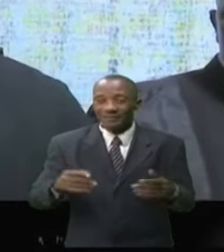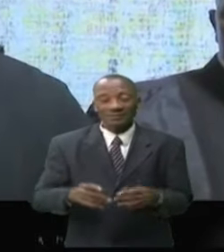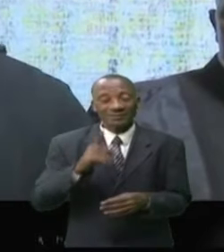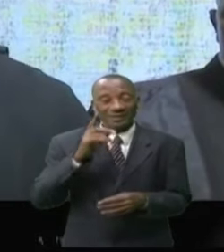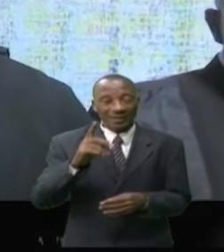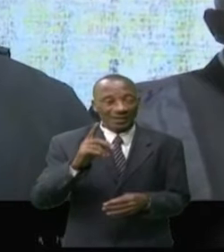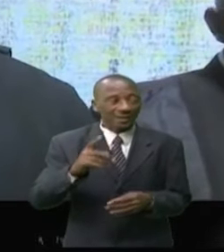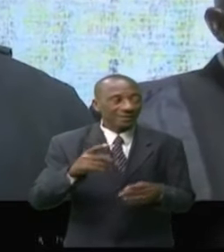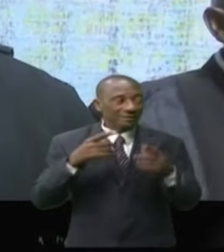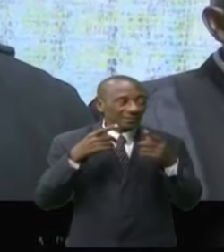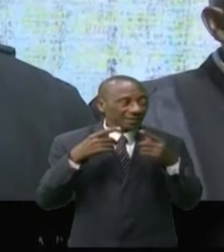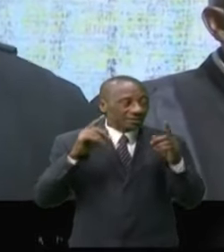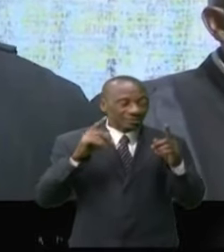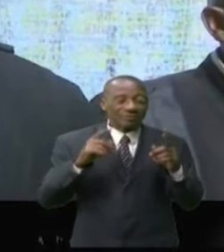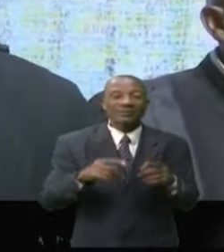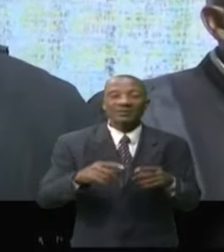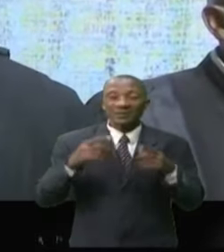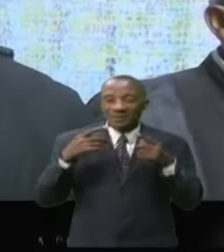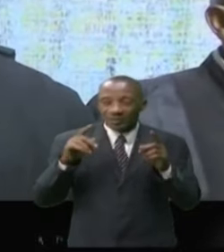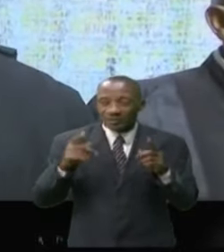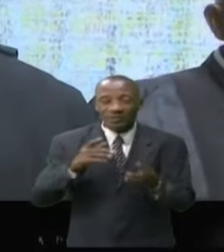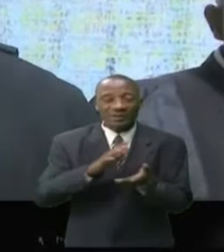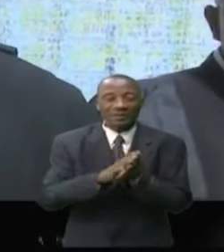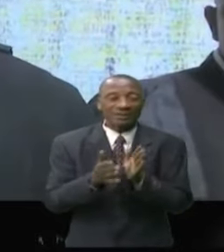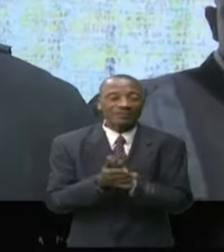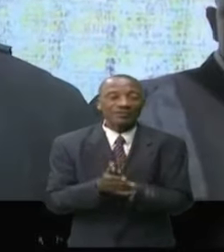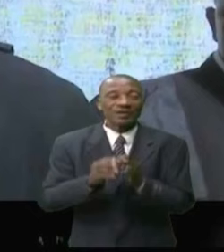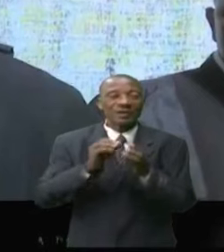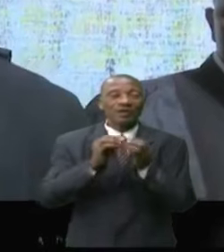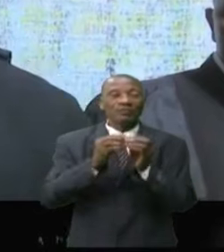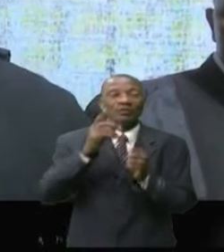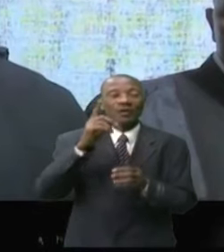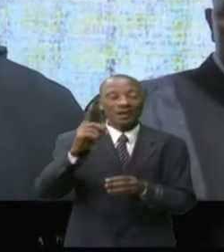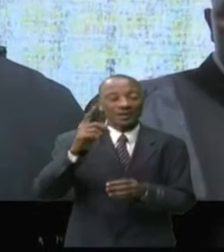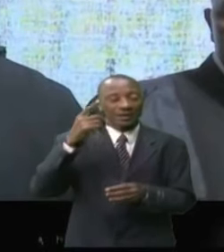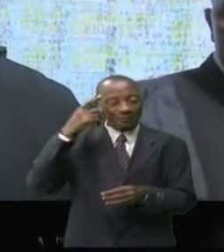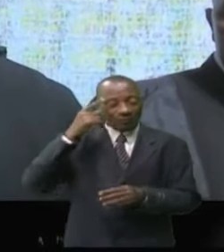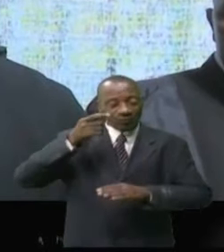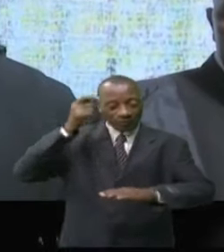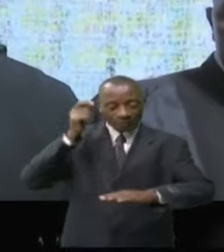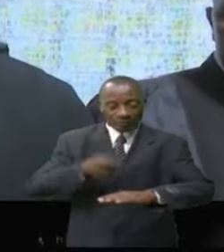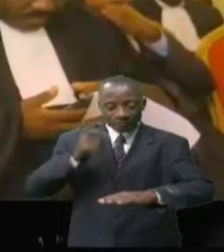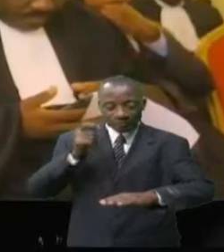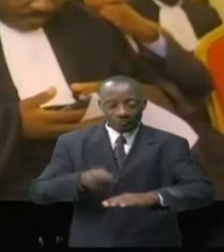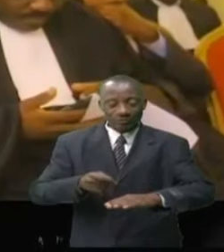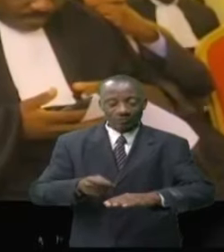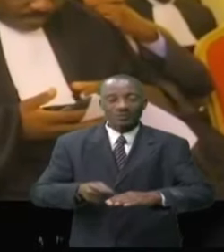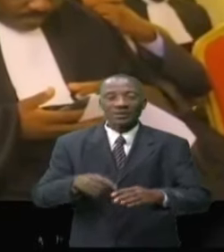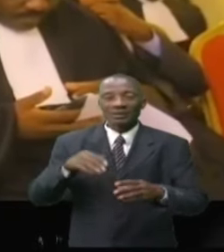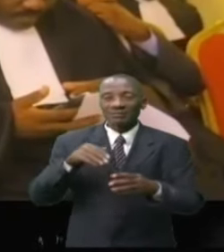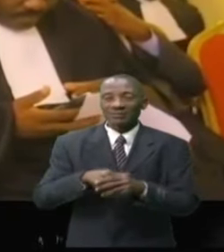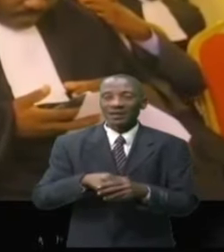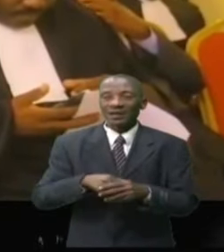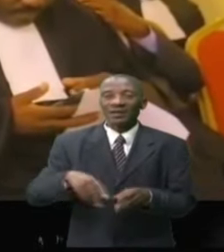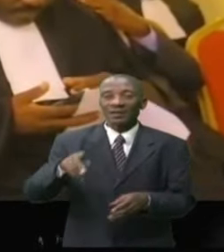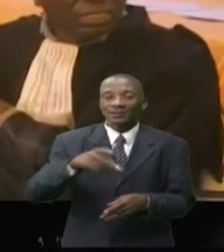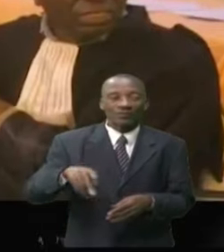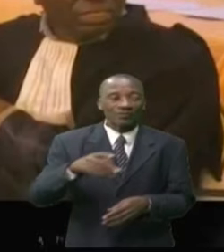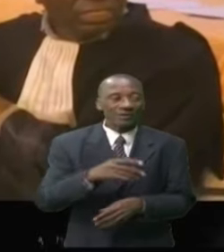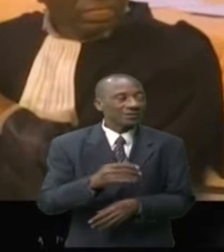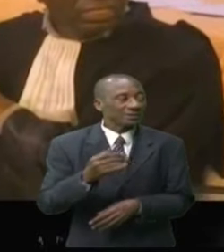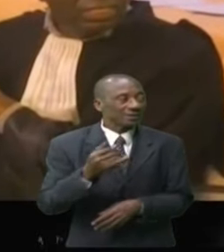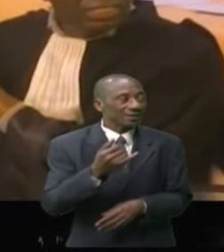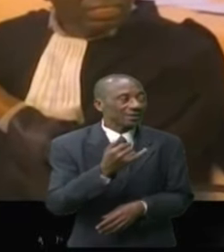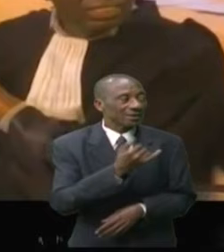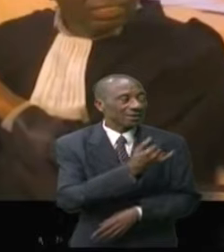doctrinaire il écrit beaucoup et un bon formateur je pense qu' il va beaucoup apporter au niveau le nouveau doyen élu